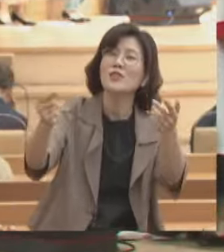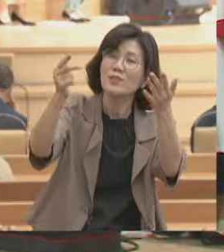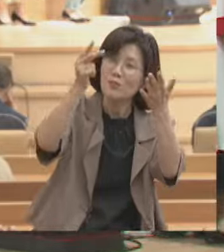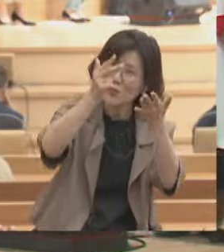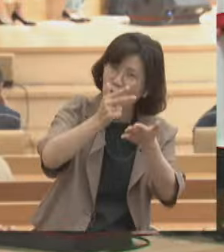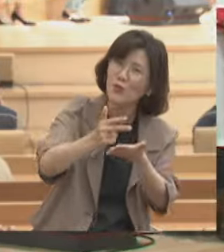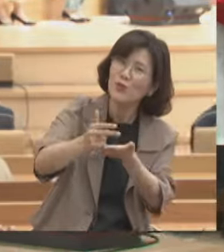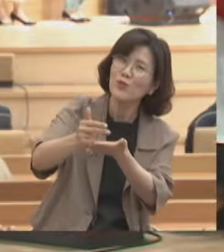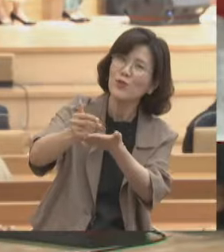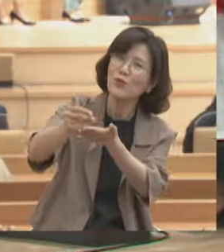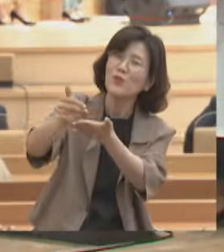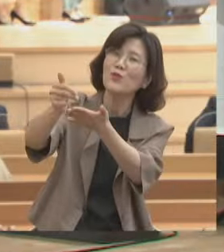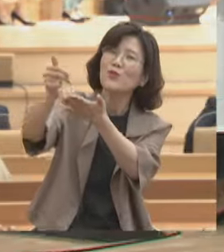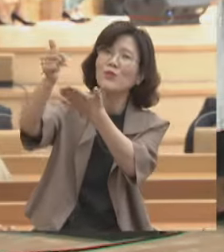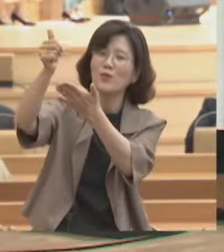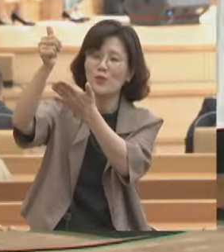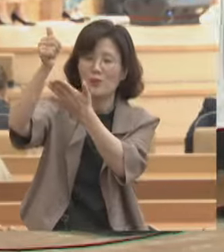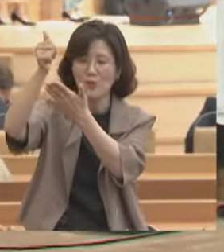한결같으신